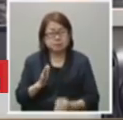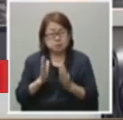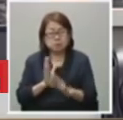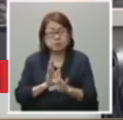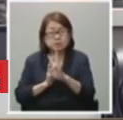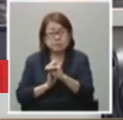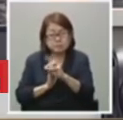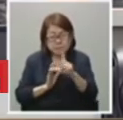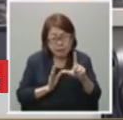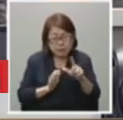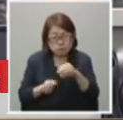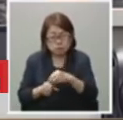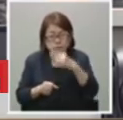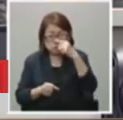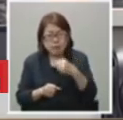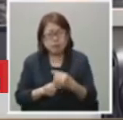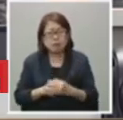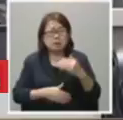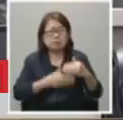างไปข้างหน้าครับ